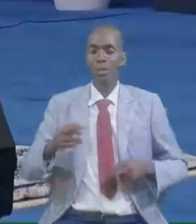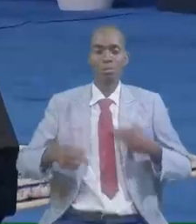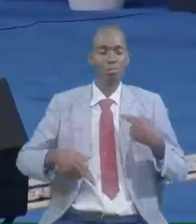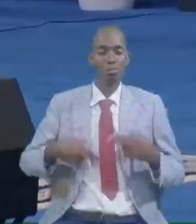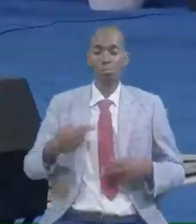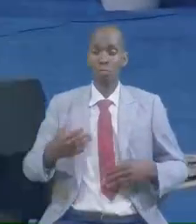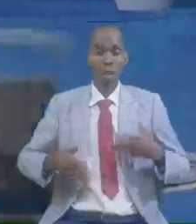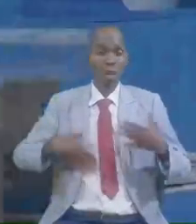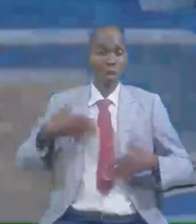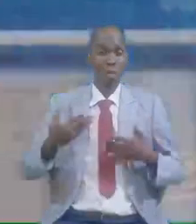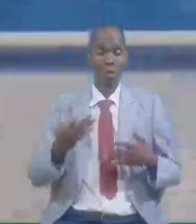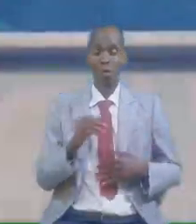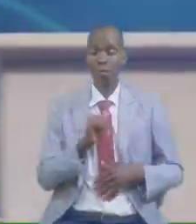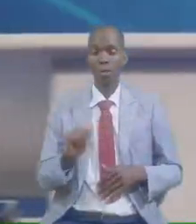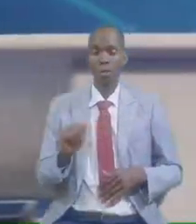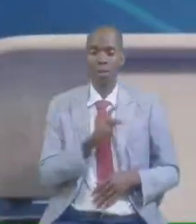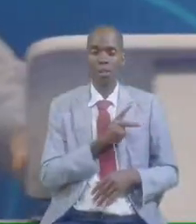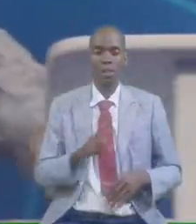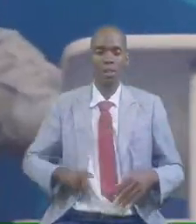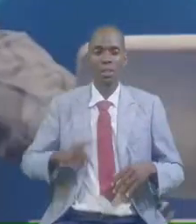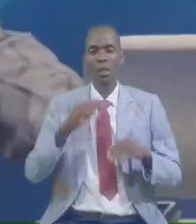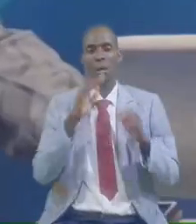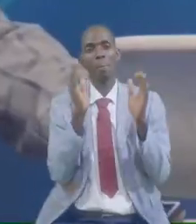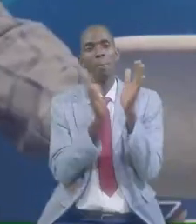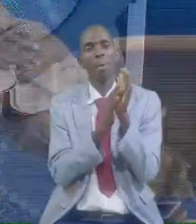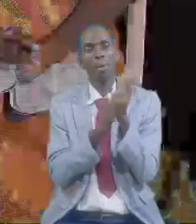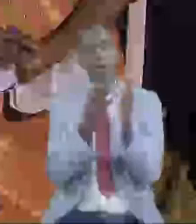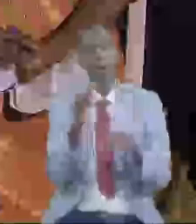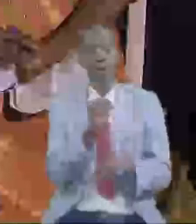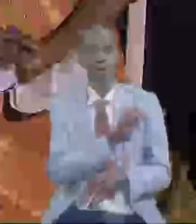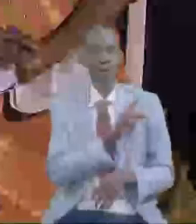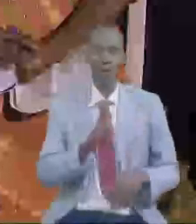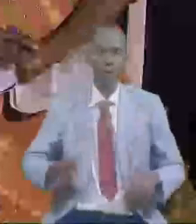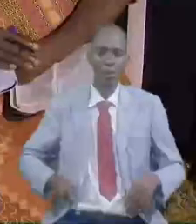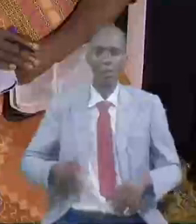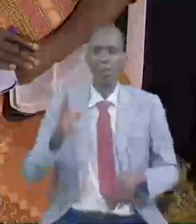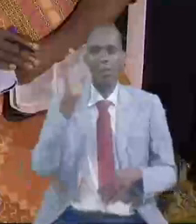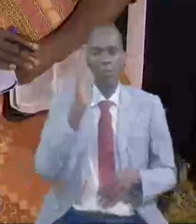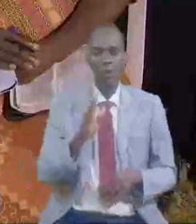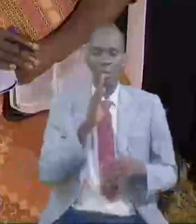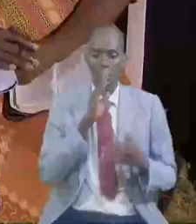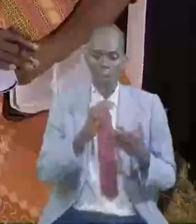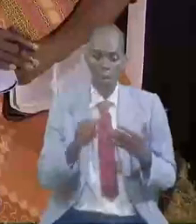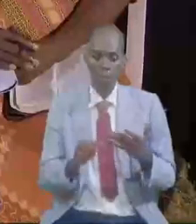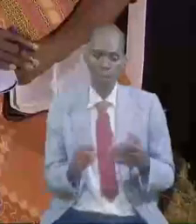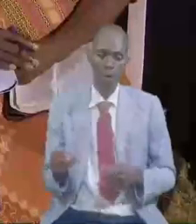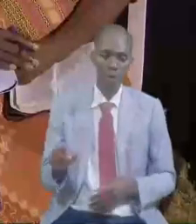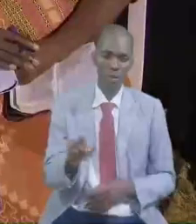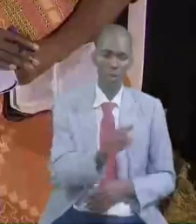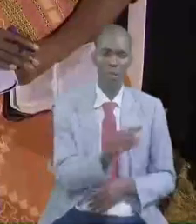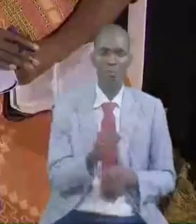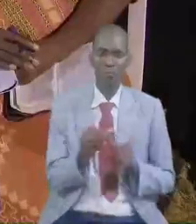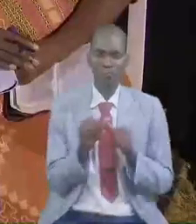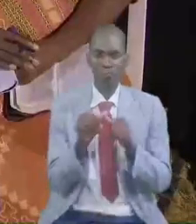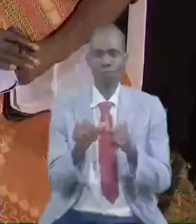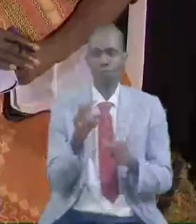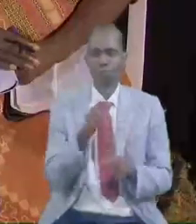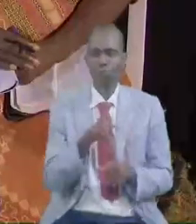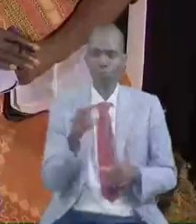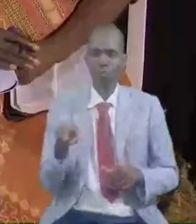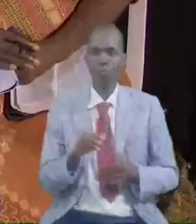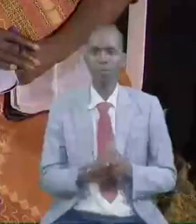d'un roi et les louanges de son roi, l'objet de son allégresse. Verset